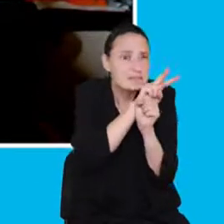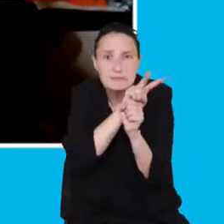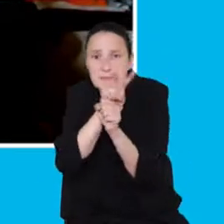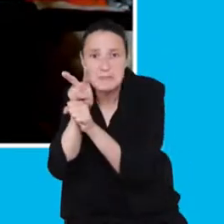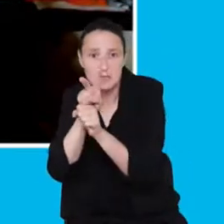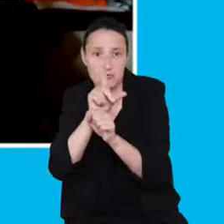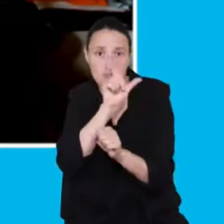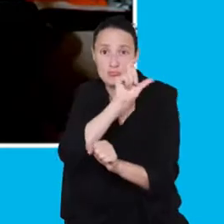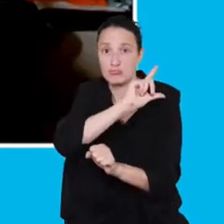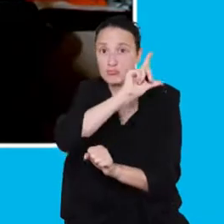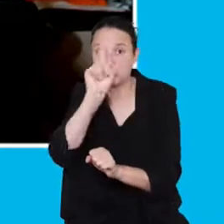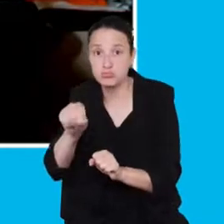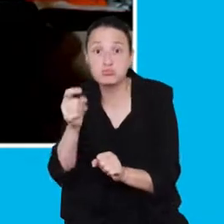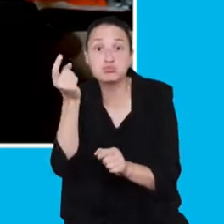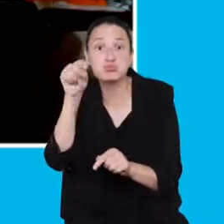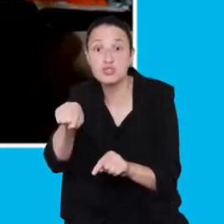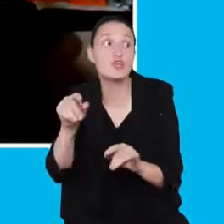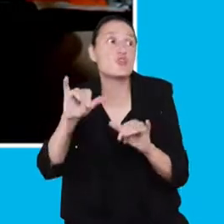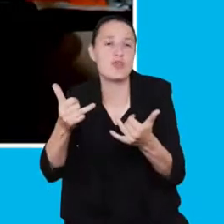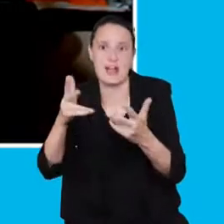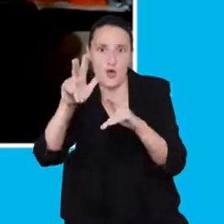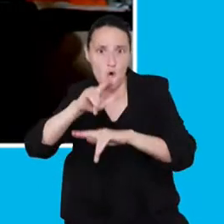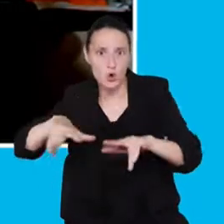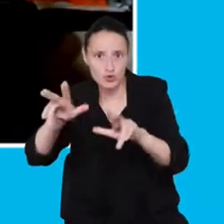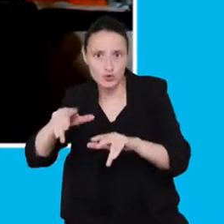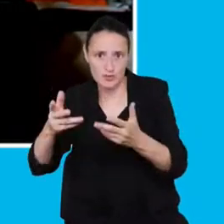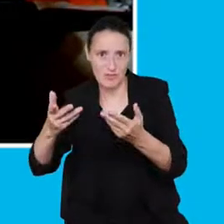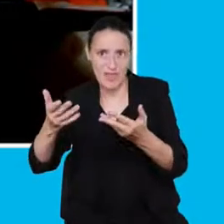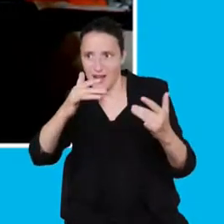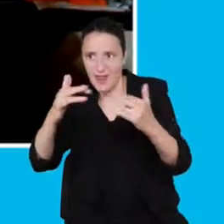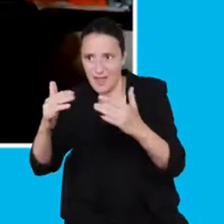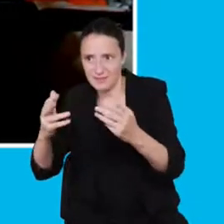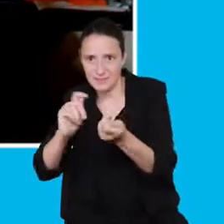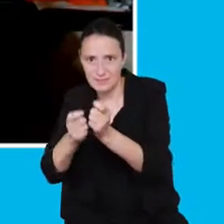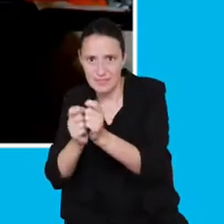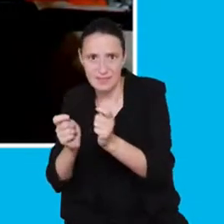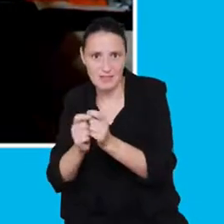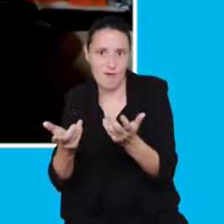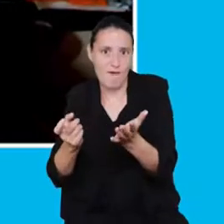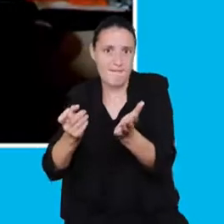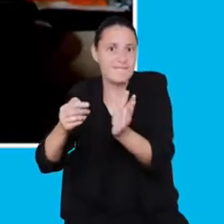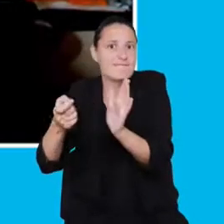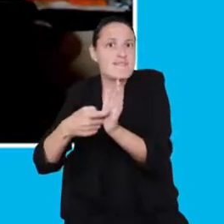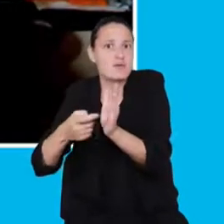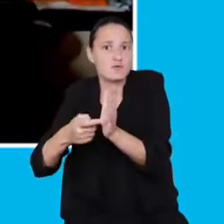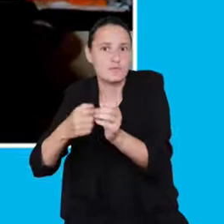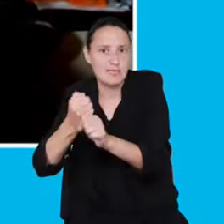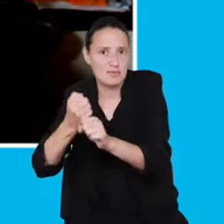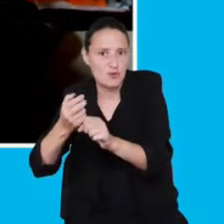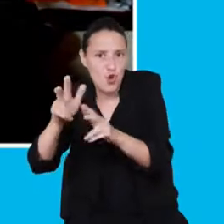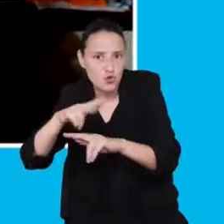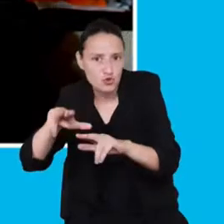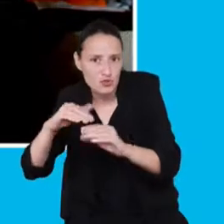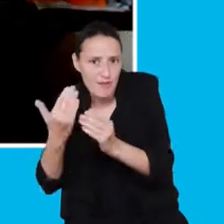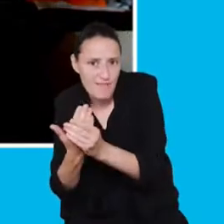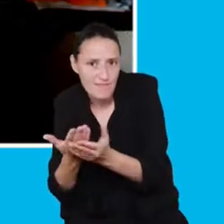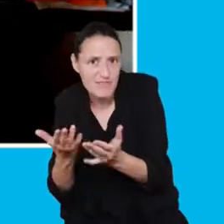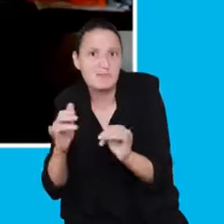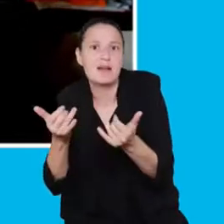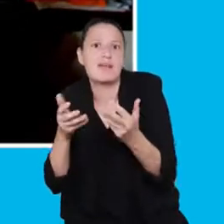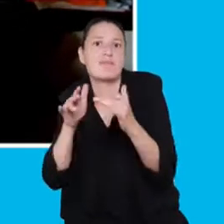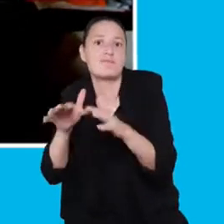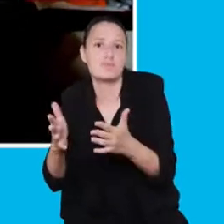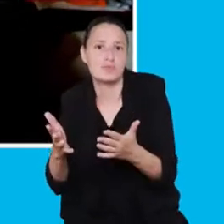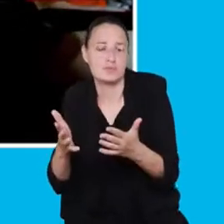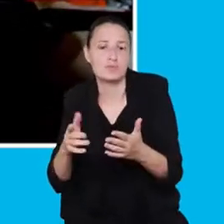będzie ingerował w relacje w rodzinie i w warunki pracy rodziny. To jest przemysł czy gospodarka i